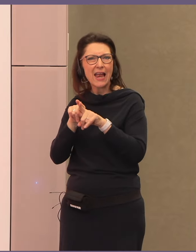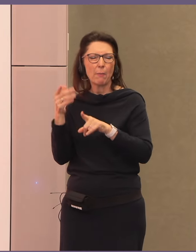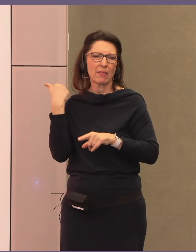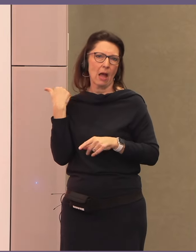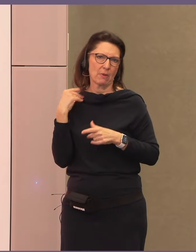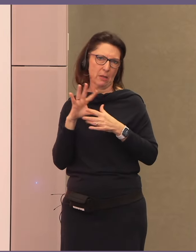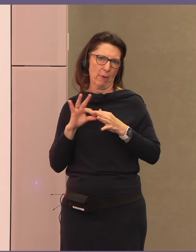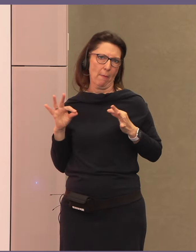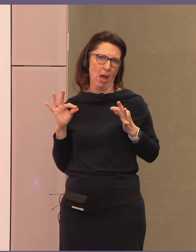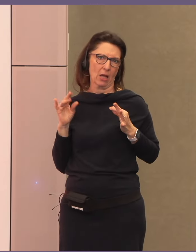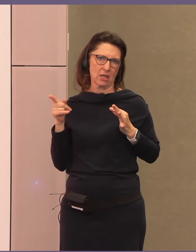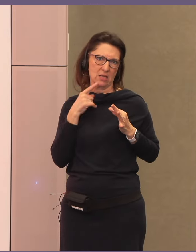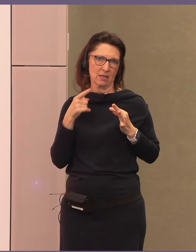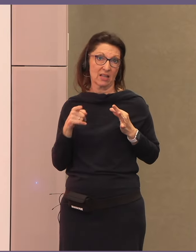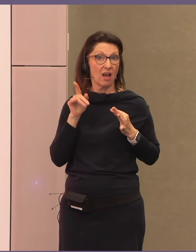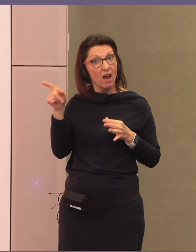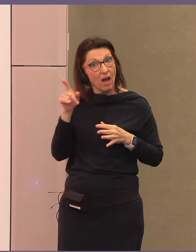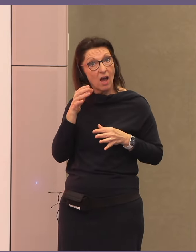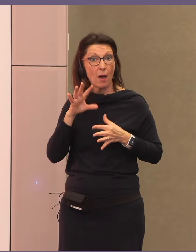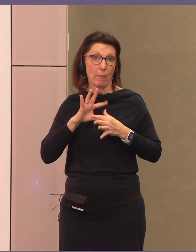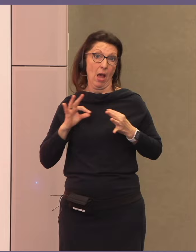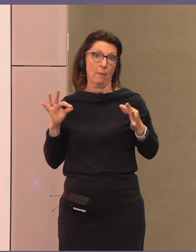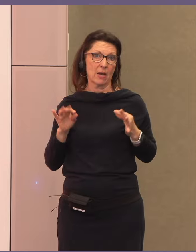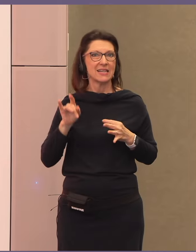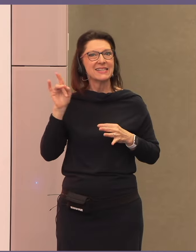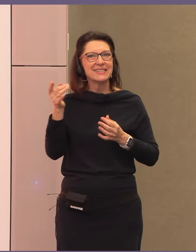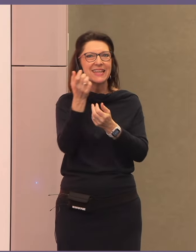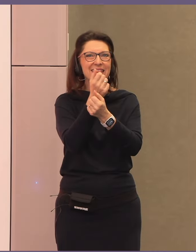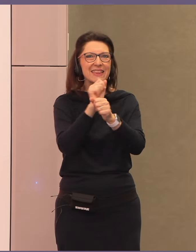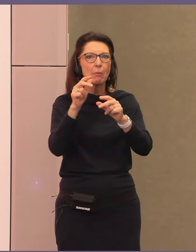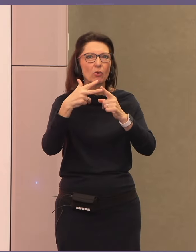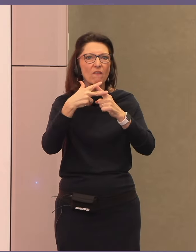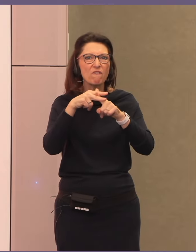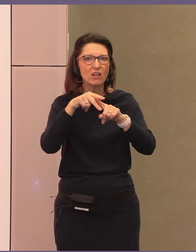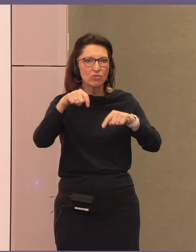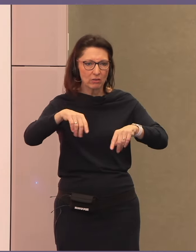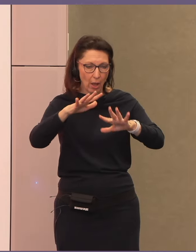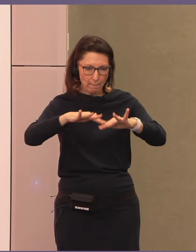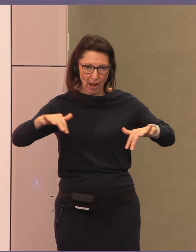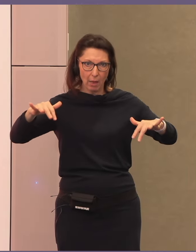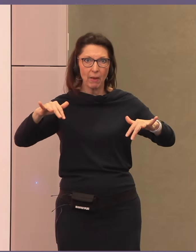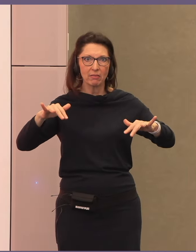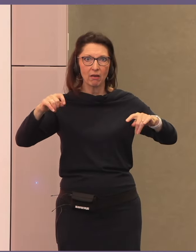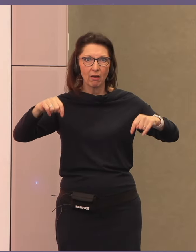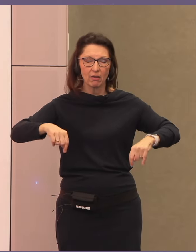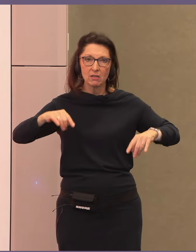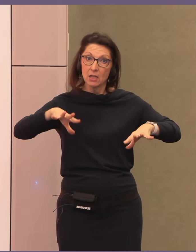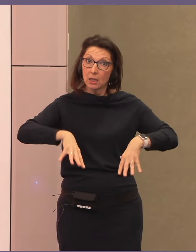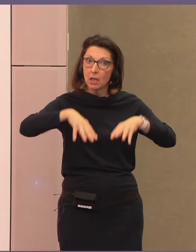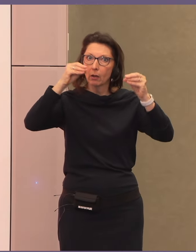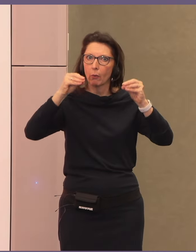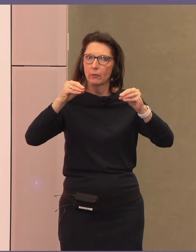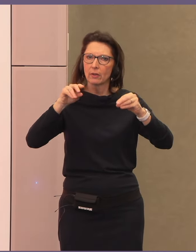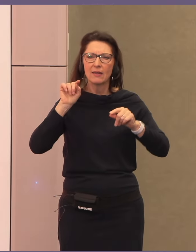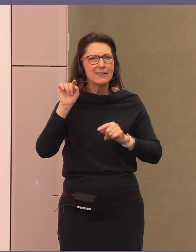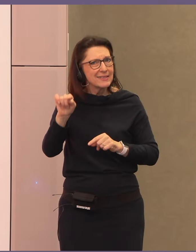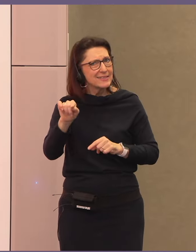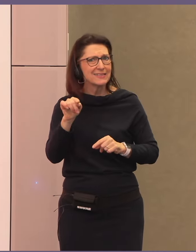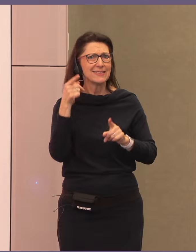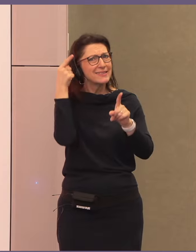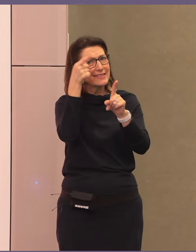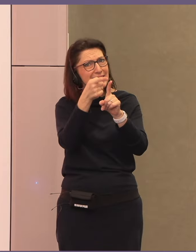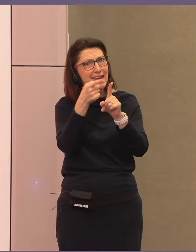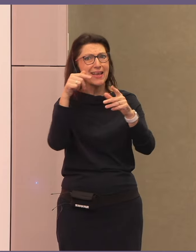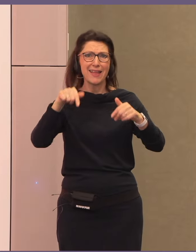Sie war es auch, die hier diese Demokratiewerkstätte mit einem großen Fokus und sehr bewusst als politisches Projekt